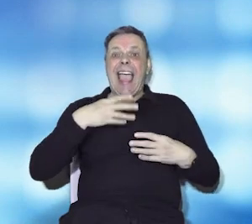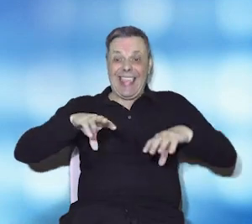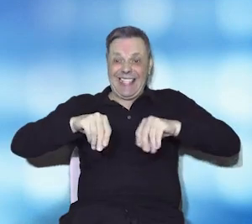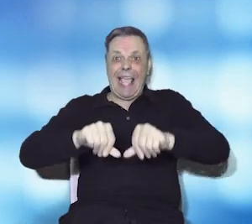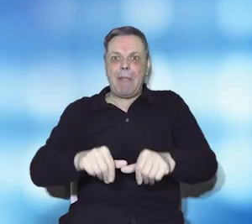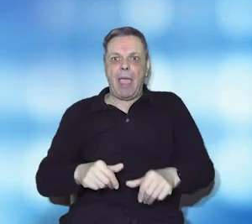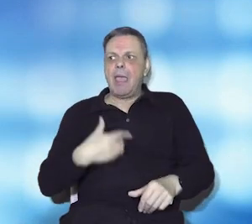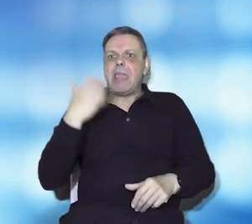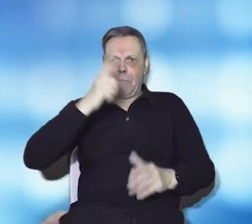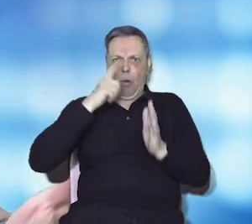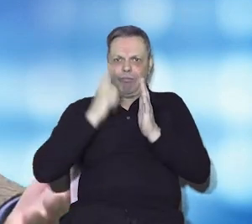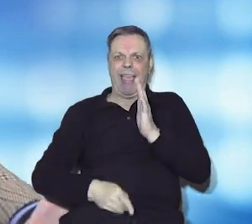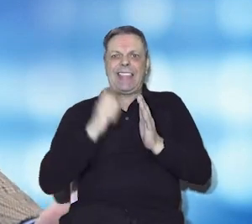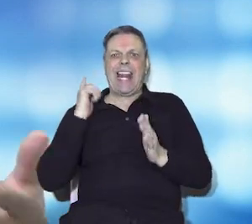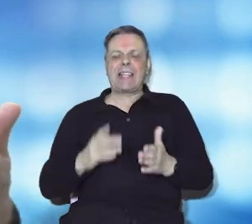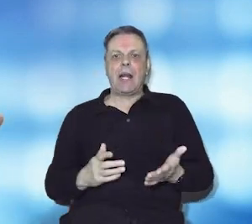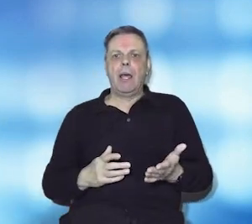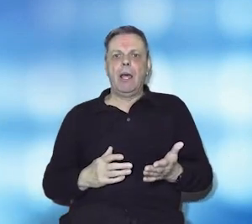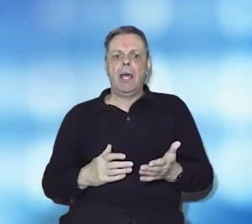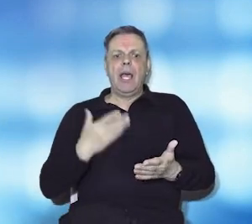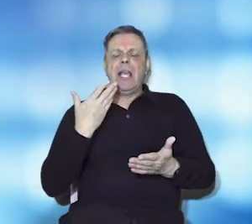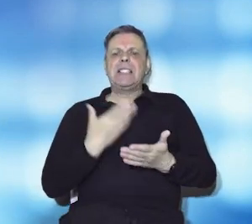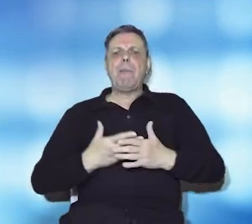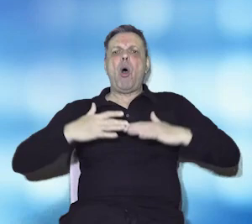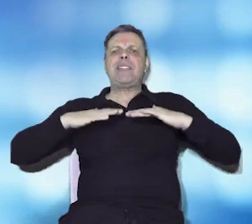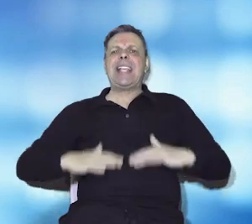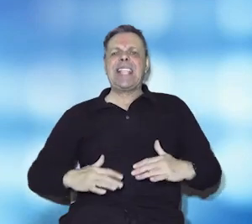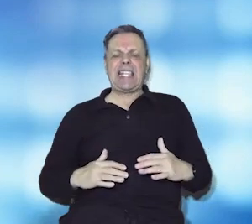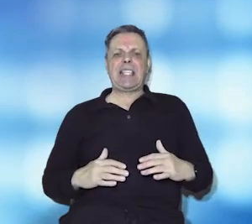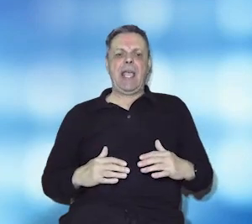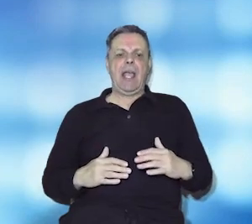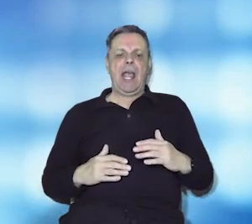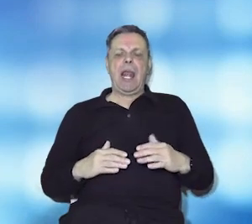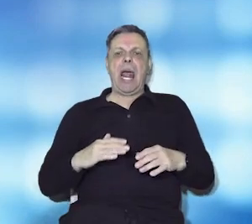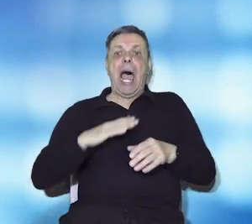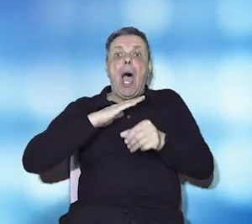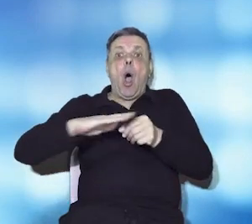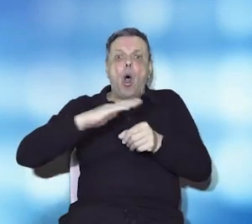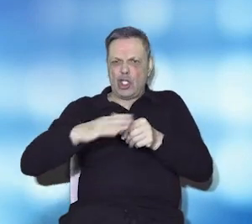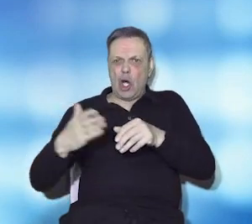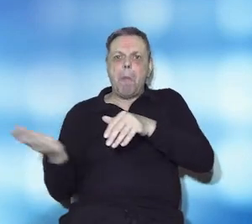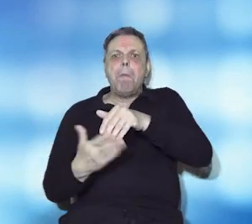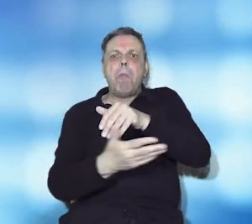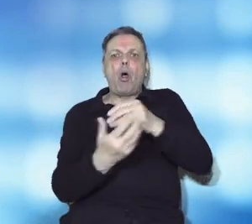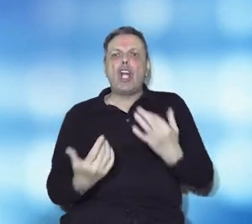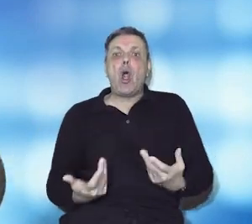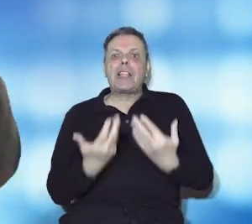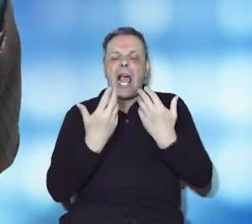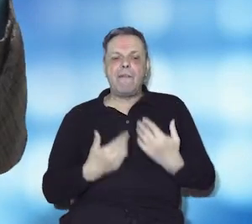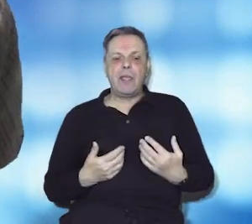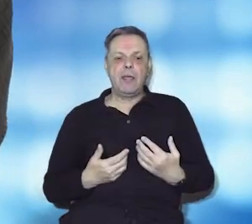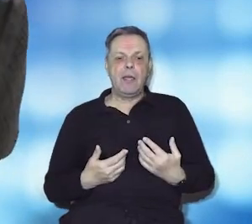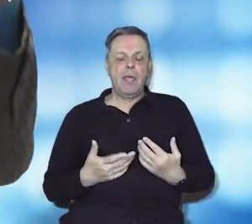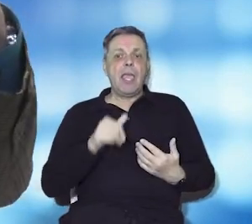Savršeno. Samo da sjedite na ošišanoj travi, pokošanoj svježoj travi, čarobno, još